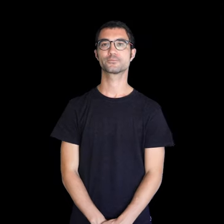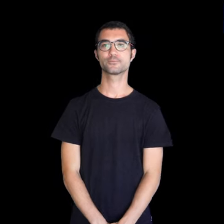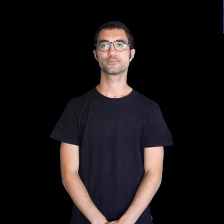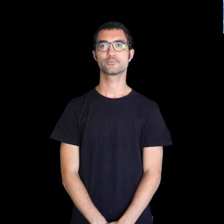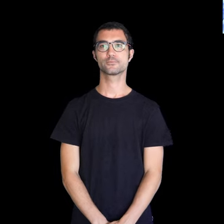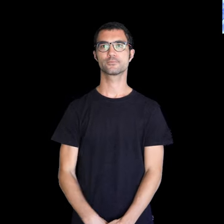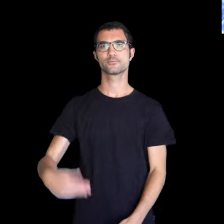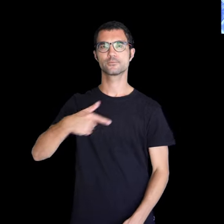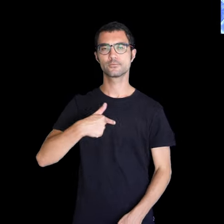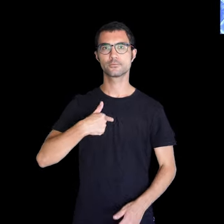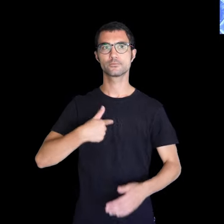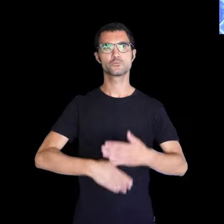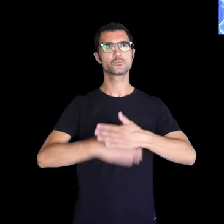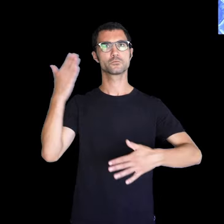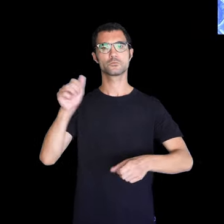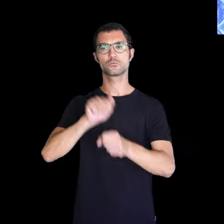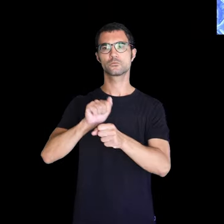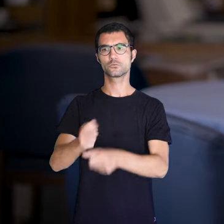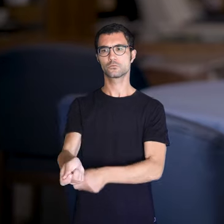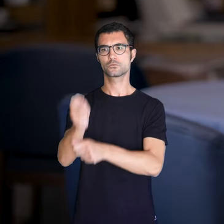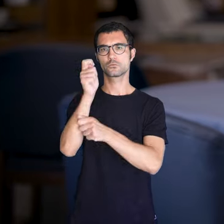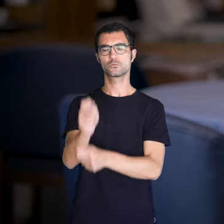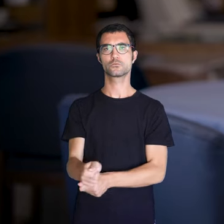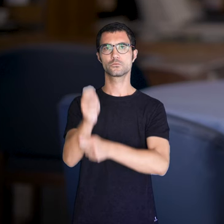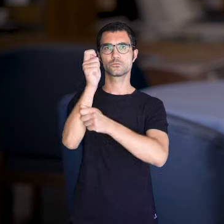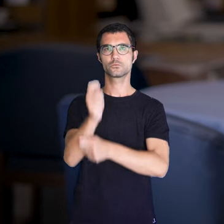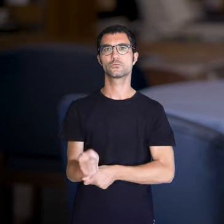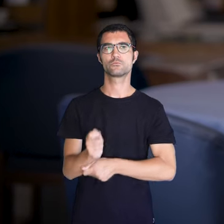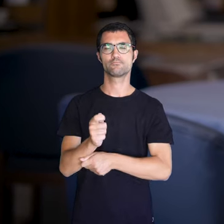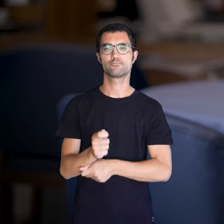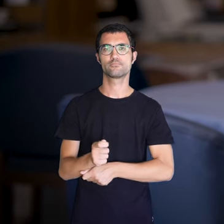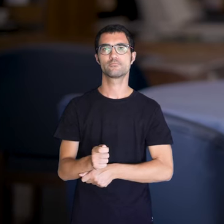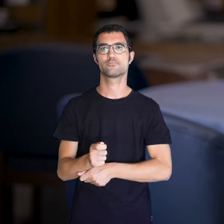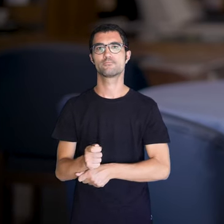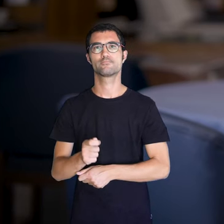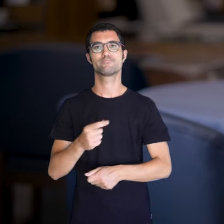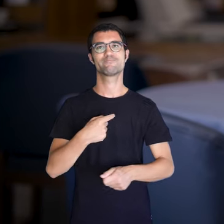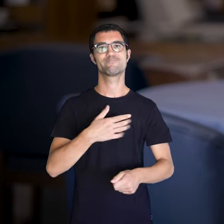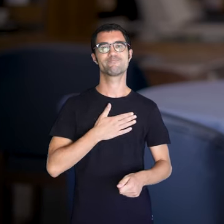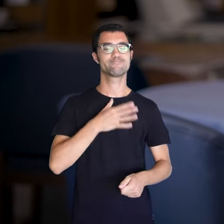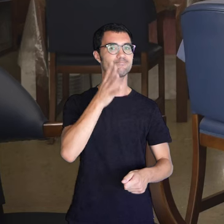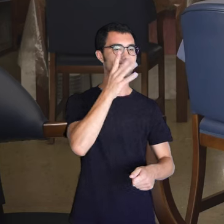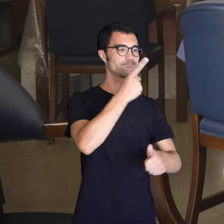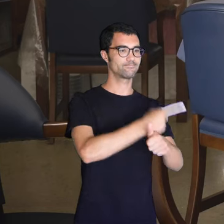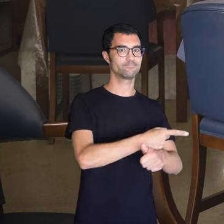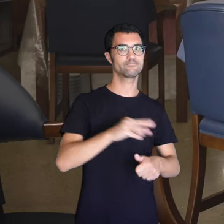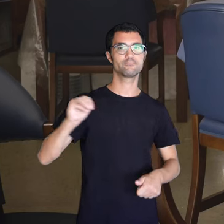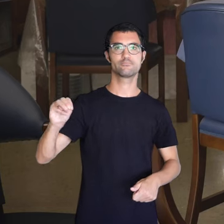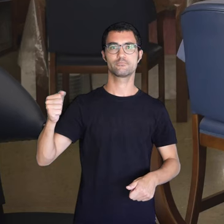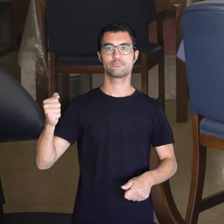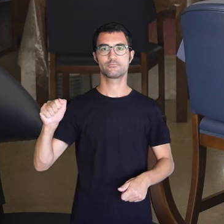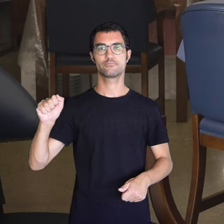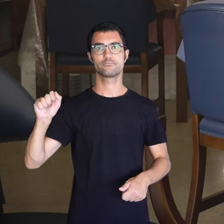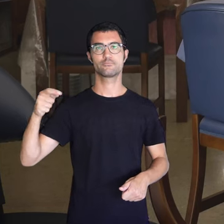Jo, quan vaig començar a pescar, tenia una germana que anomia Magdalena, se va casar amb